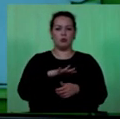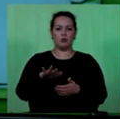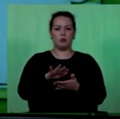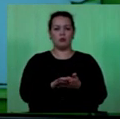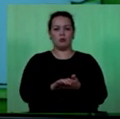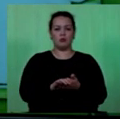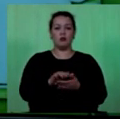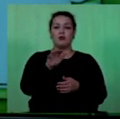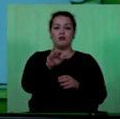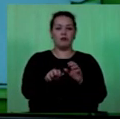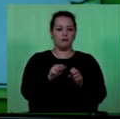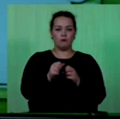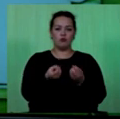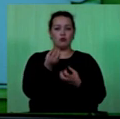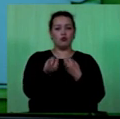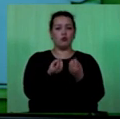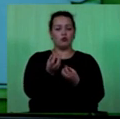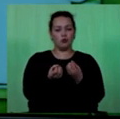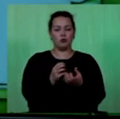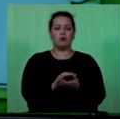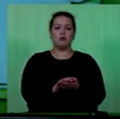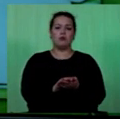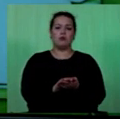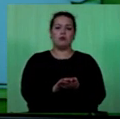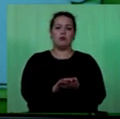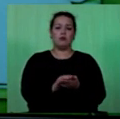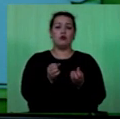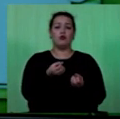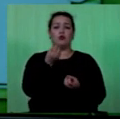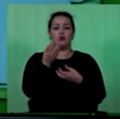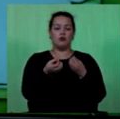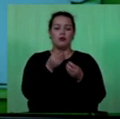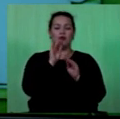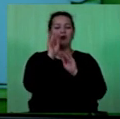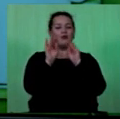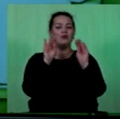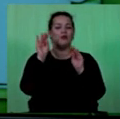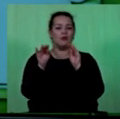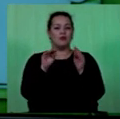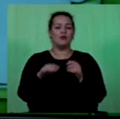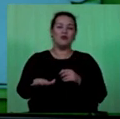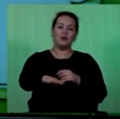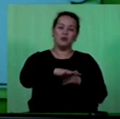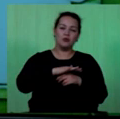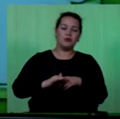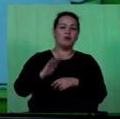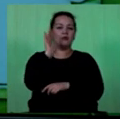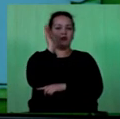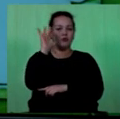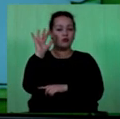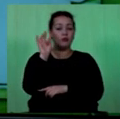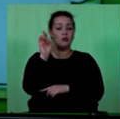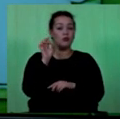Не рвите полевые цветы. Цветы украшают луга и леса.